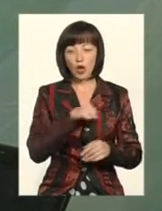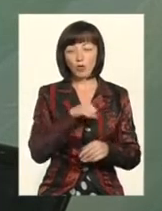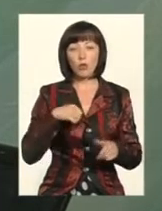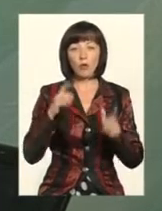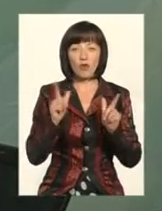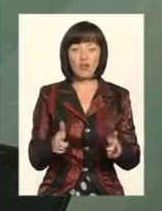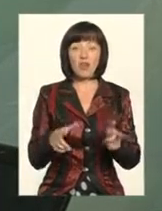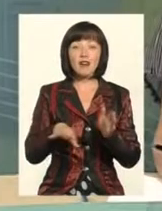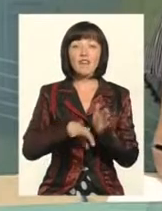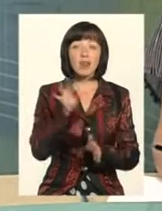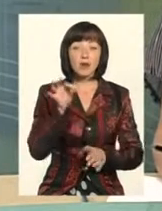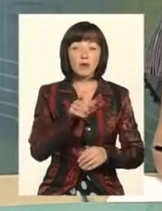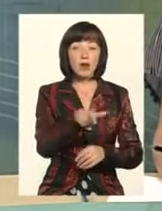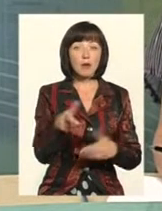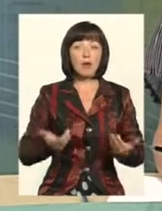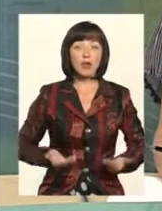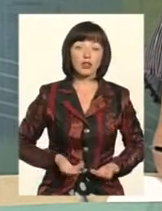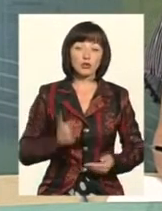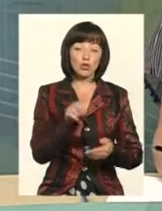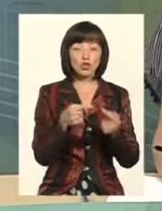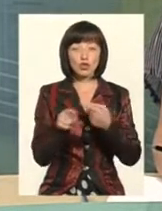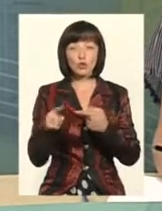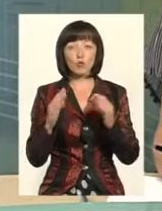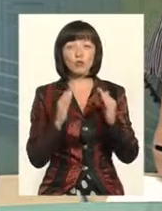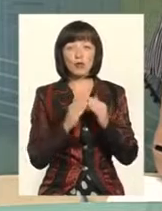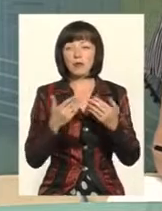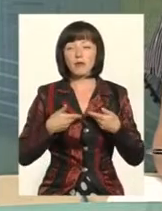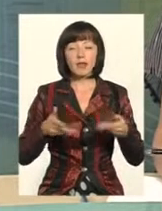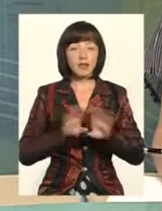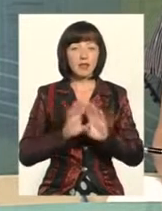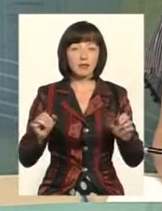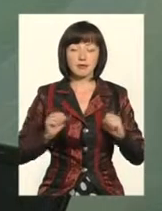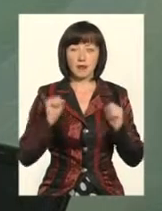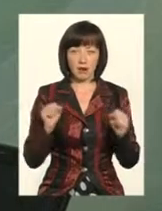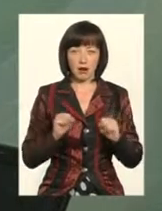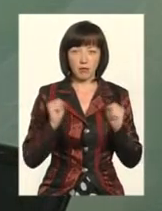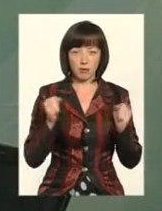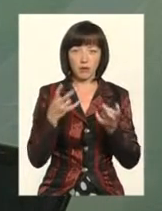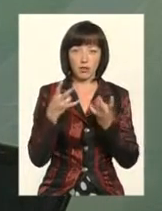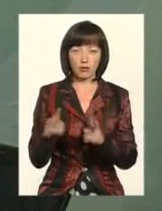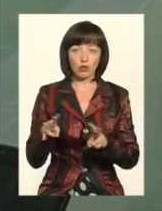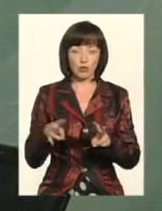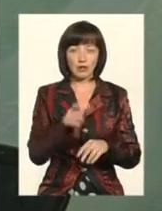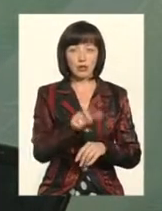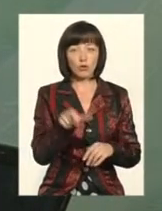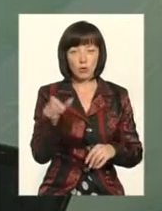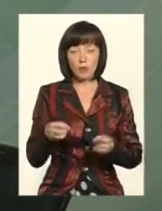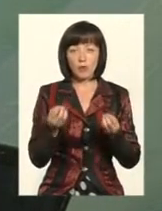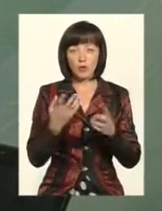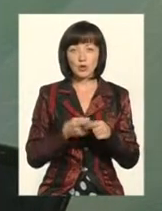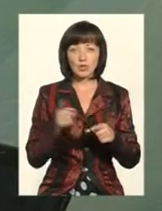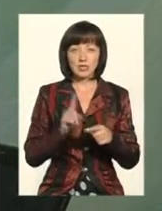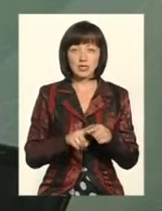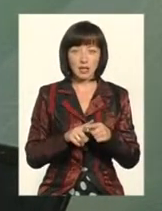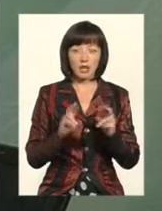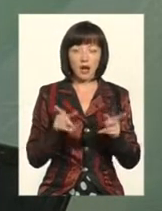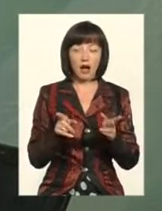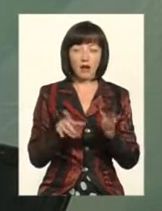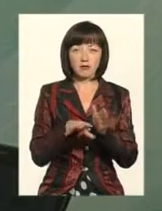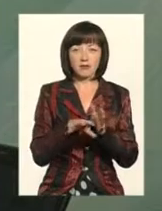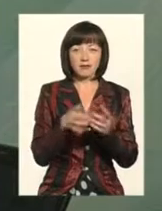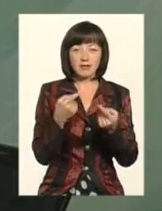вибір мешканців того чи іншого будинку. Тобто ми не стараємося нашкодити мешканцям. Просто це йде як